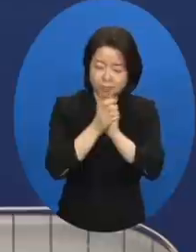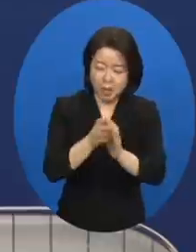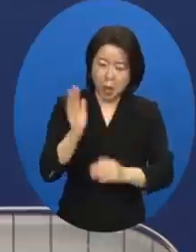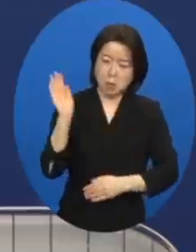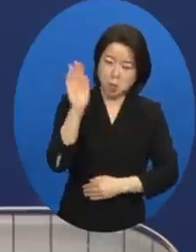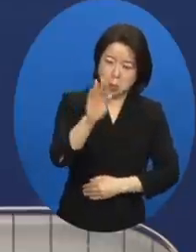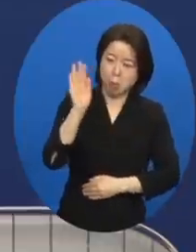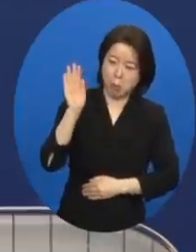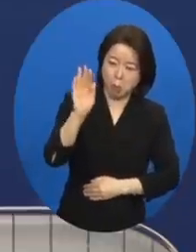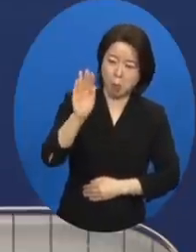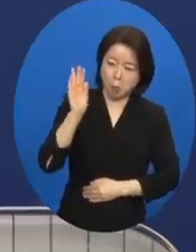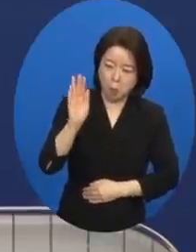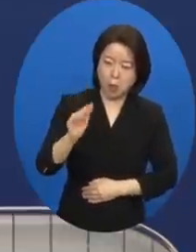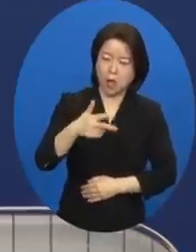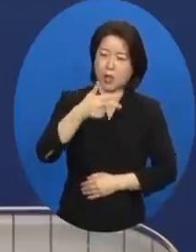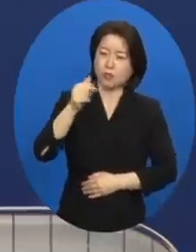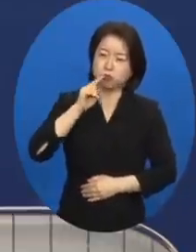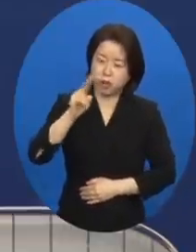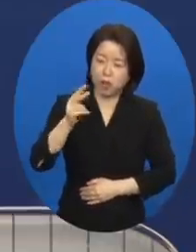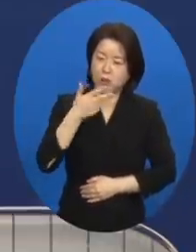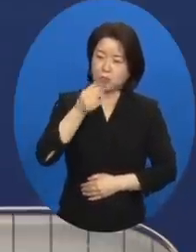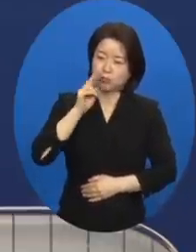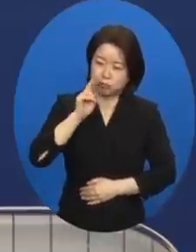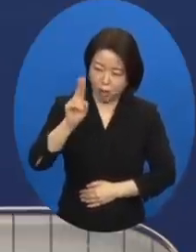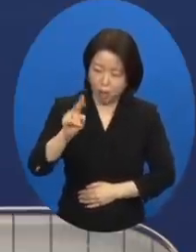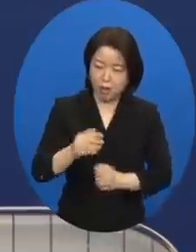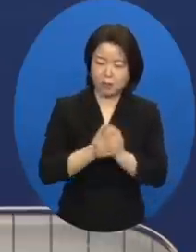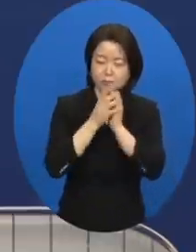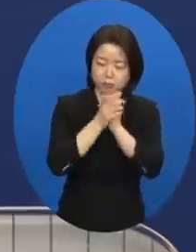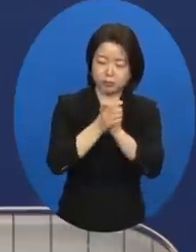만들어주고 주여.